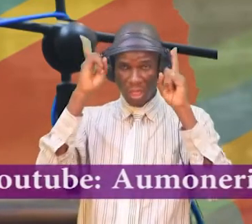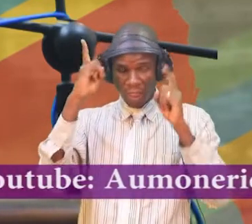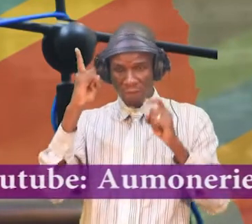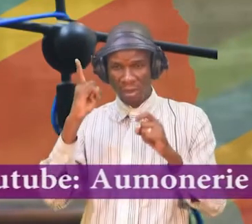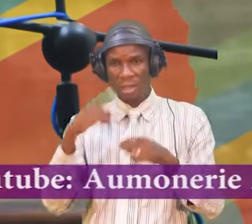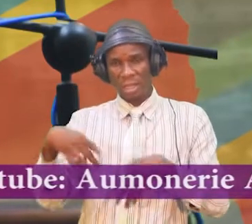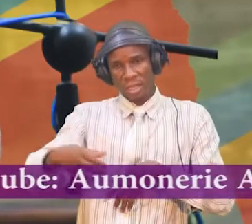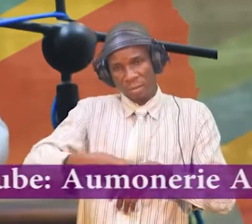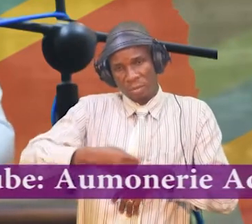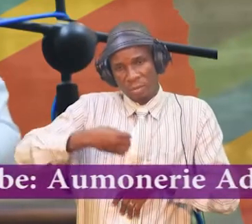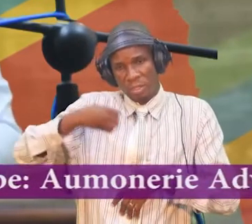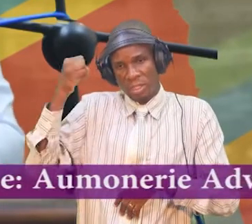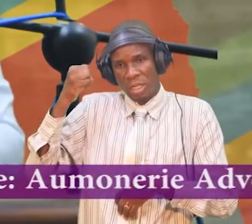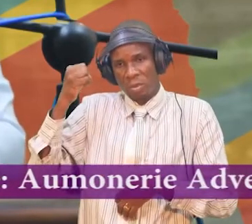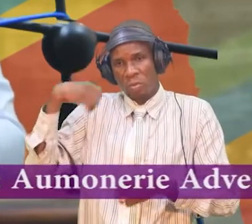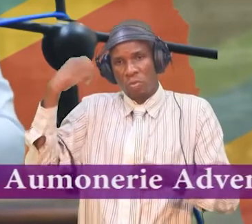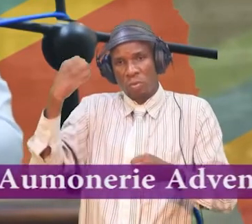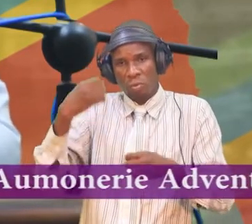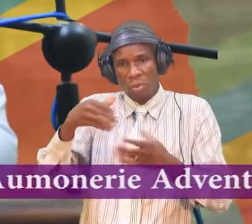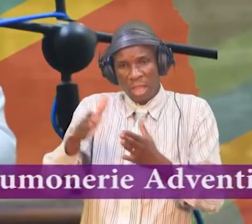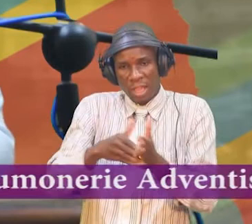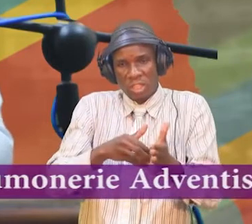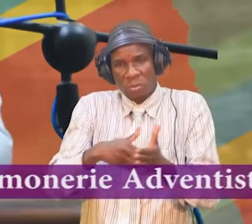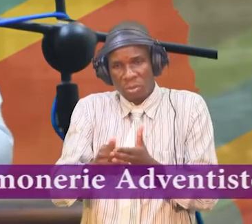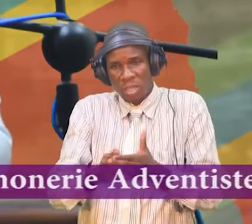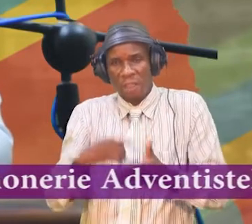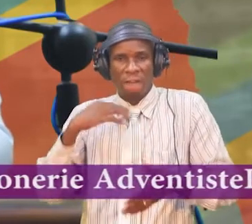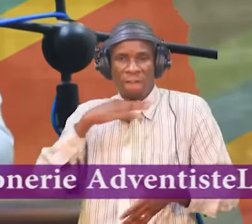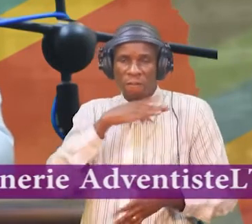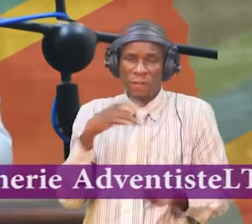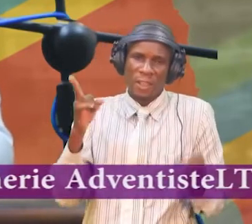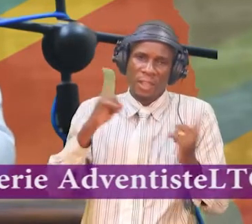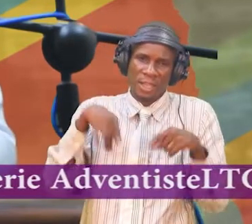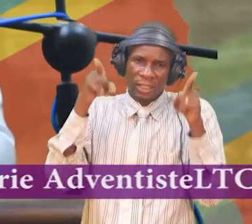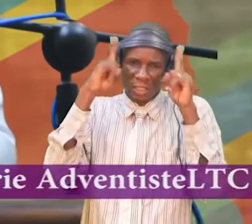yango akomi kosalela yango sikoyo mpona kobebisa